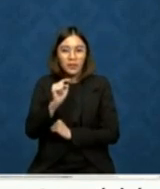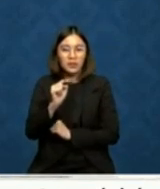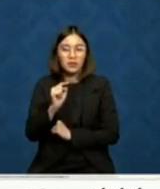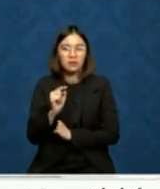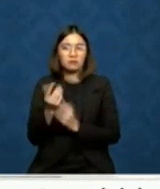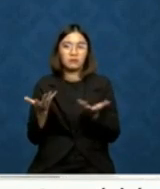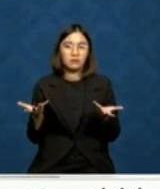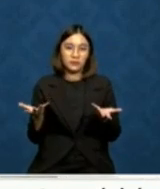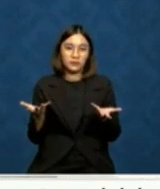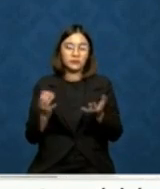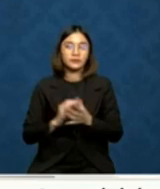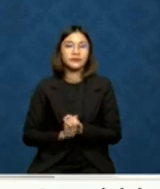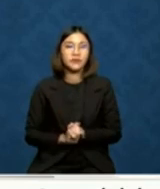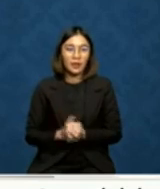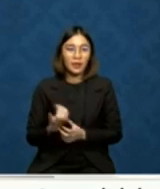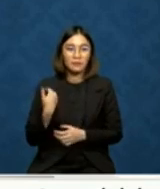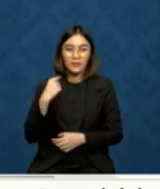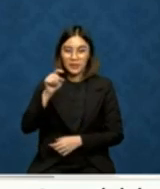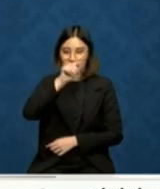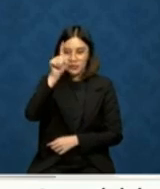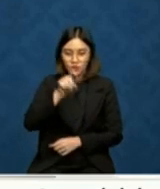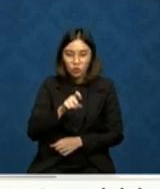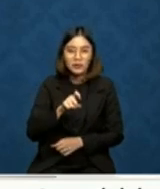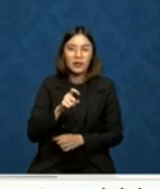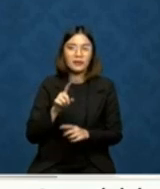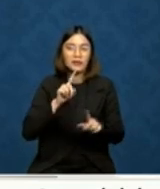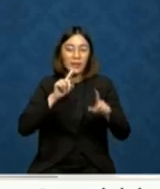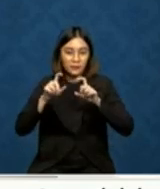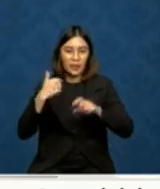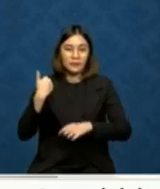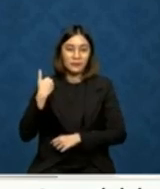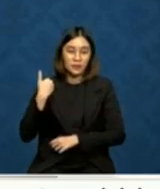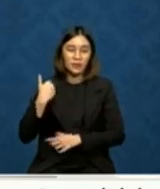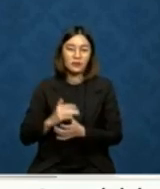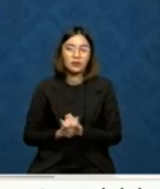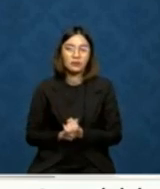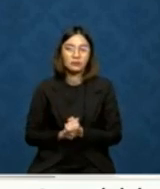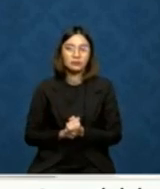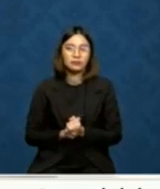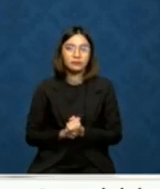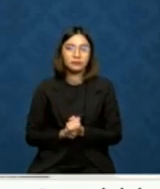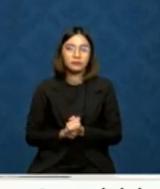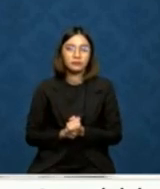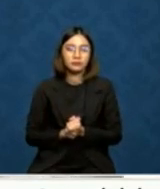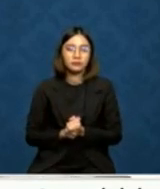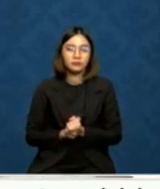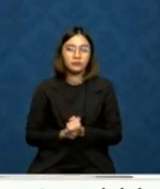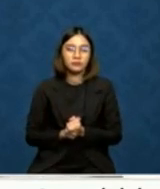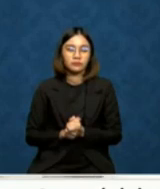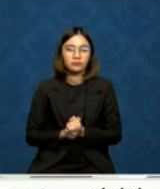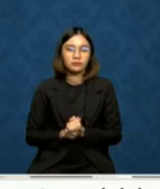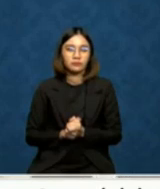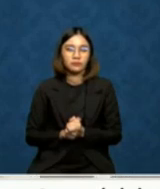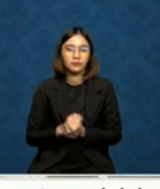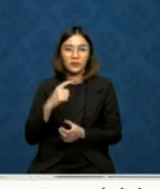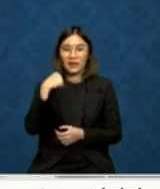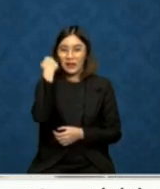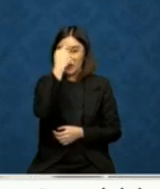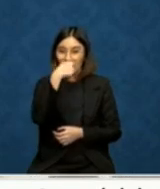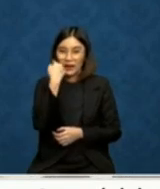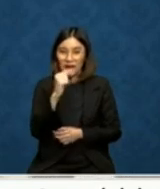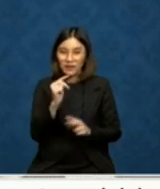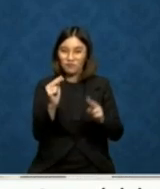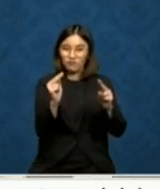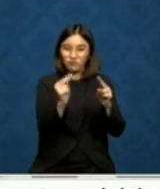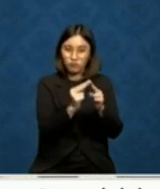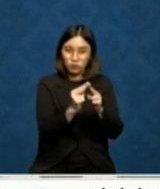นได้เราจะมีคำถามเหล่านี้เกิดขึ้นหรือไม่และในทางกลับกันผู้ที่ล่วงล้ำและ